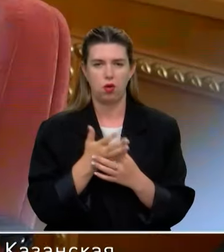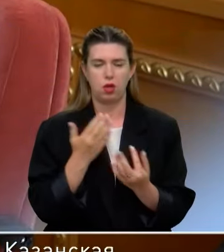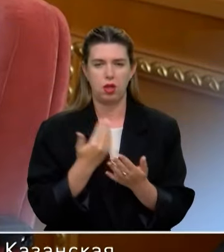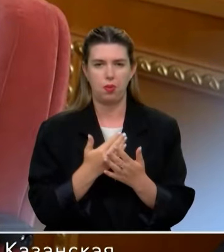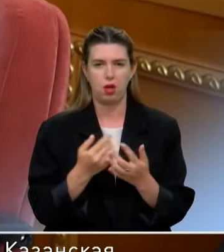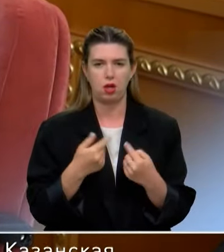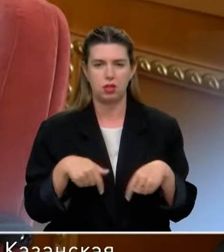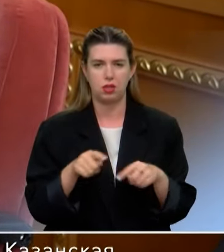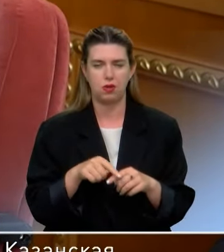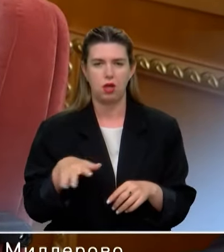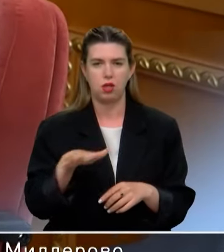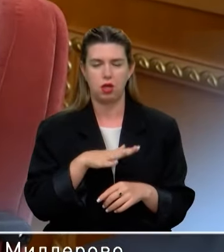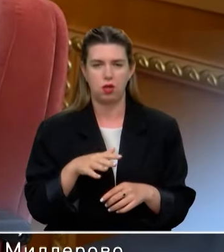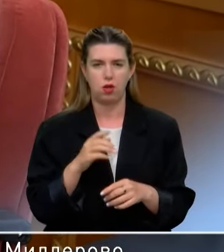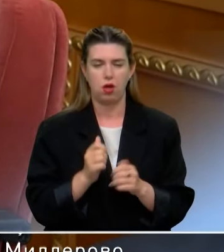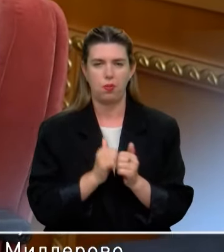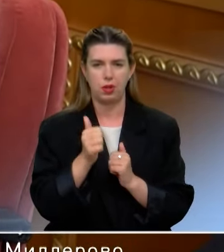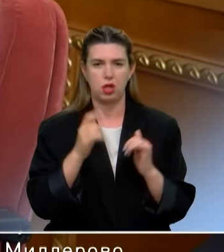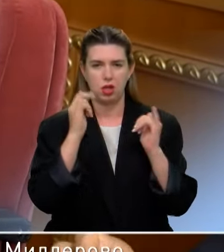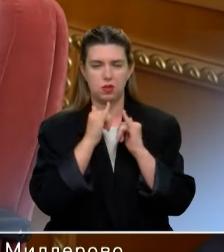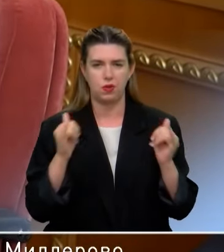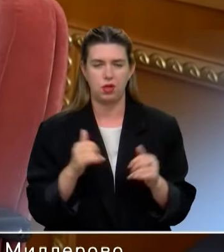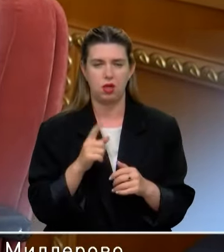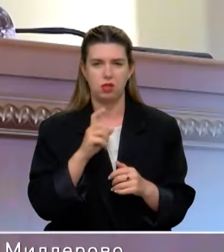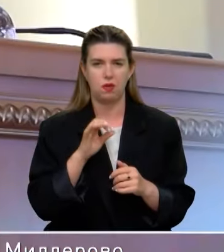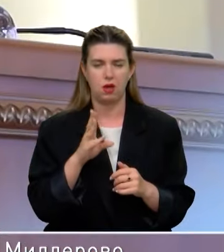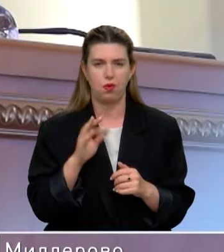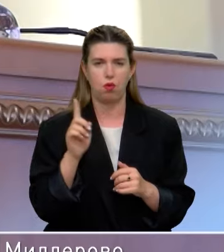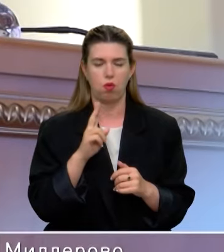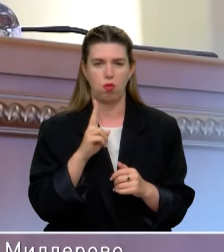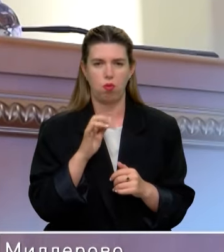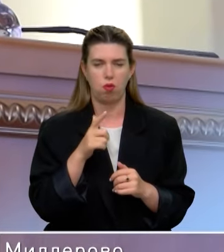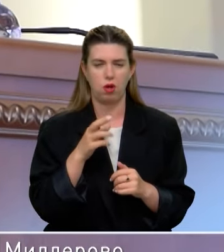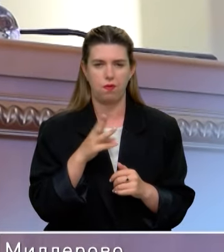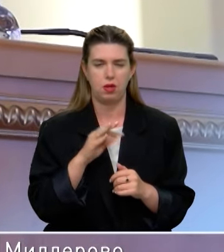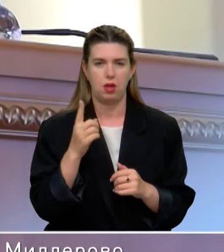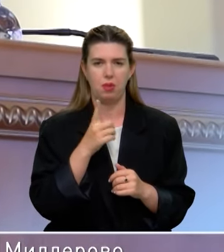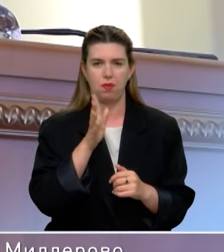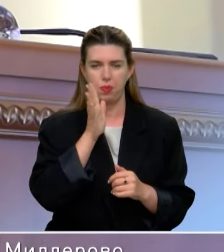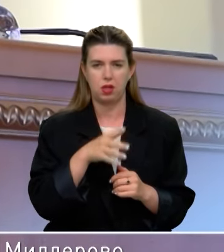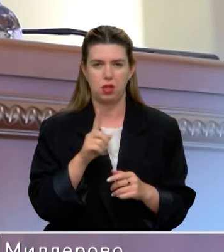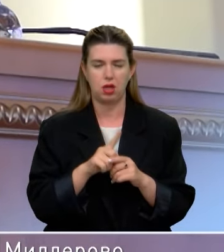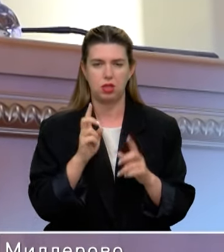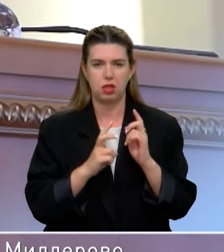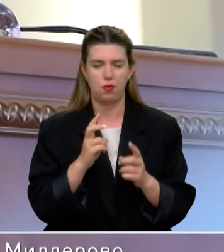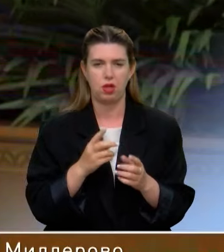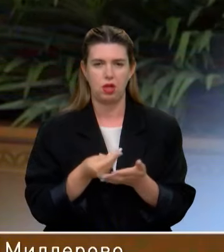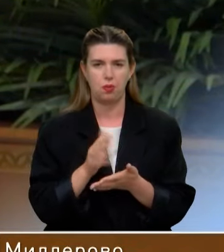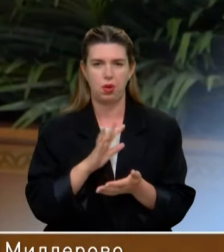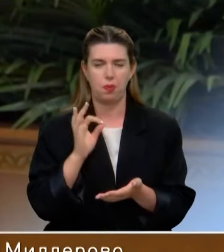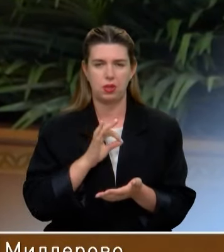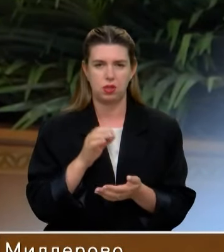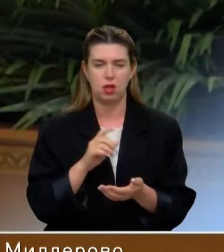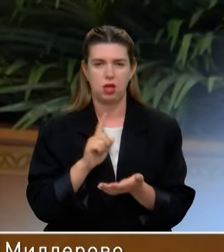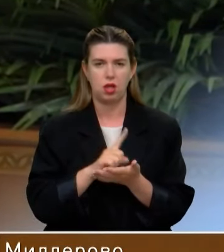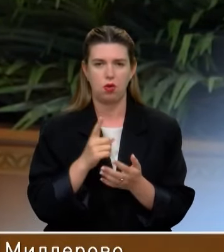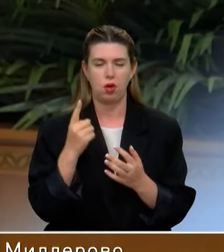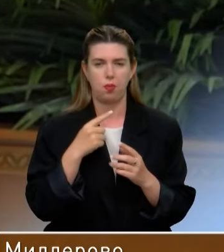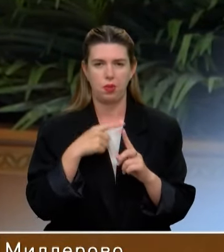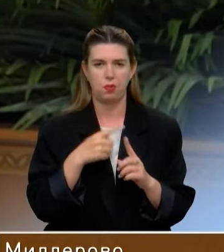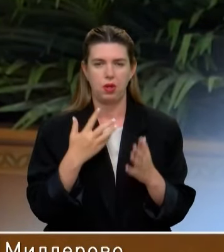для организации территориях опережающего развития Зверева гукова и Донецк первые 5 лет такие предприятия не платили проценты по налогу на